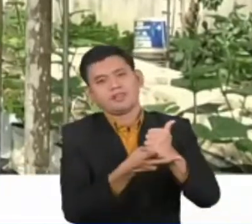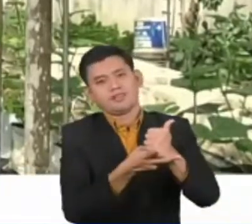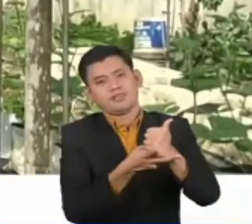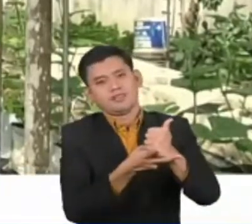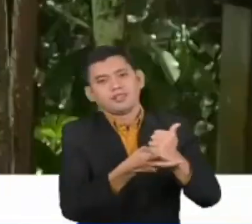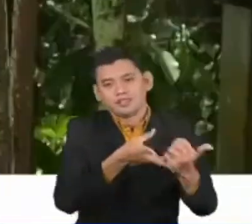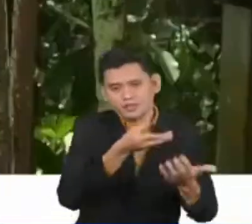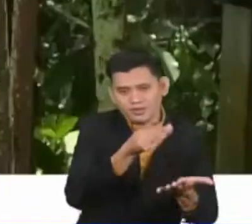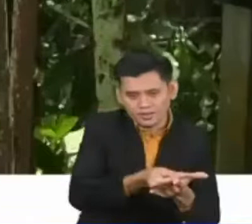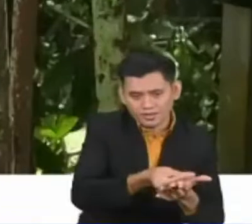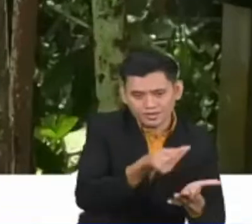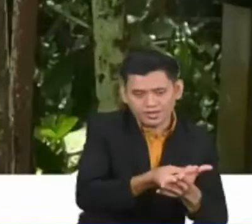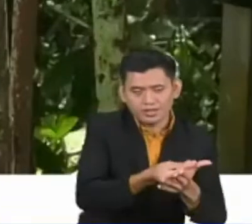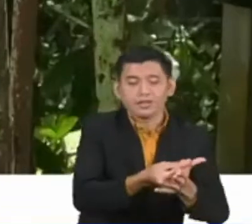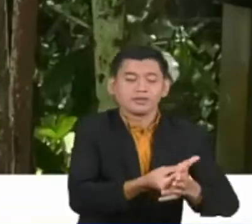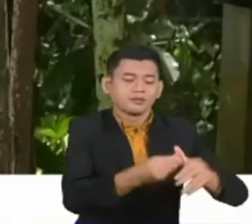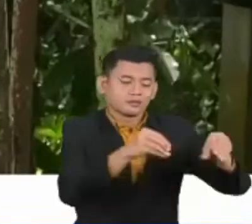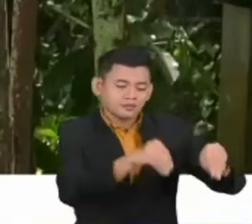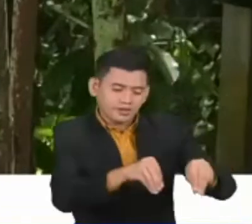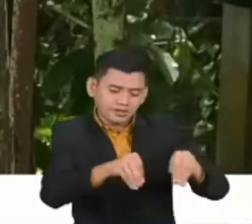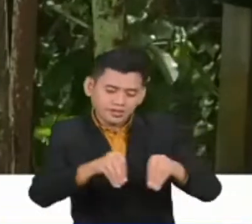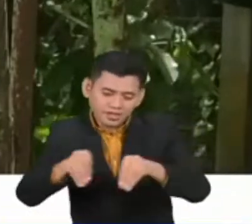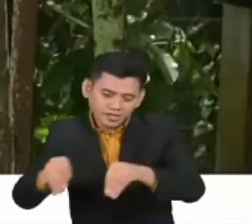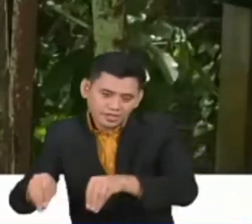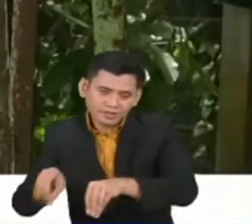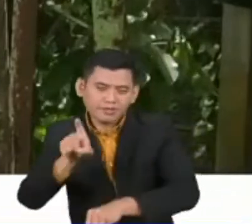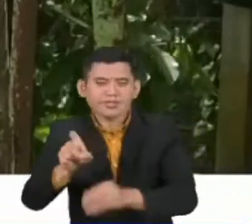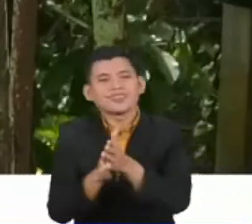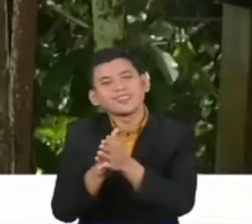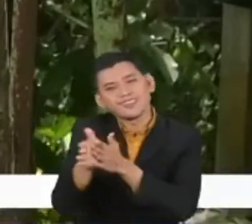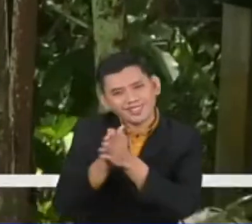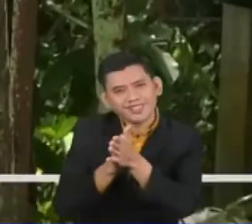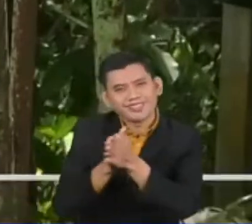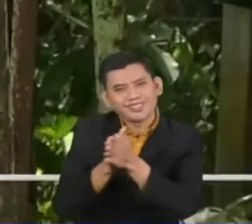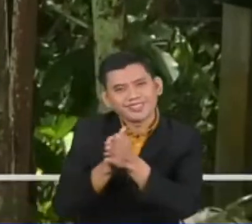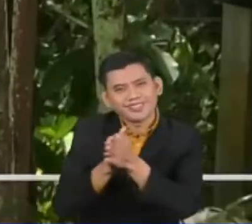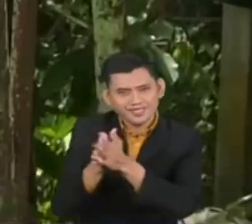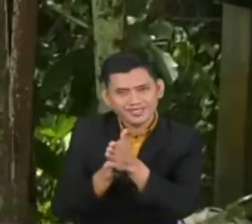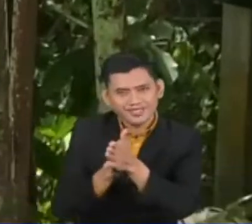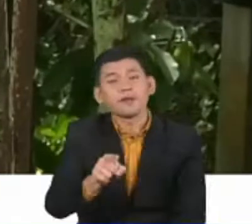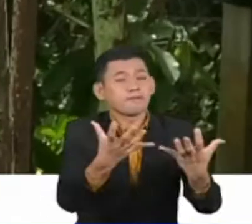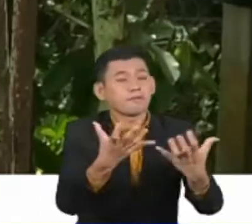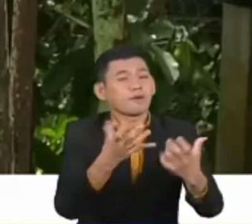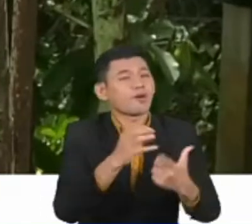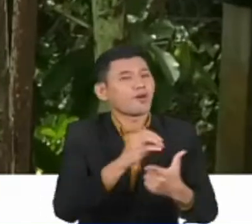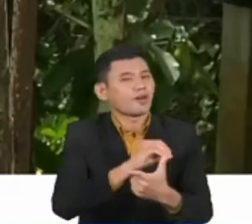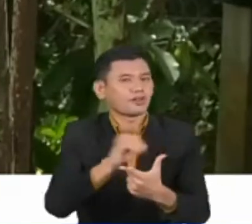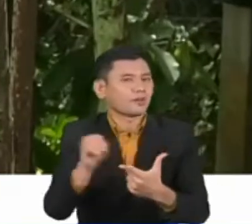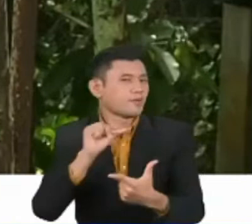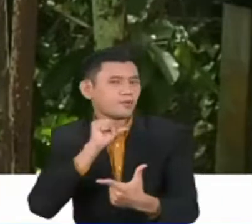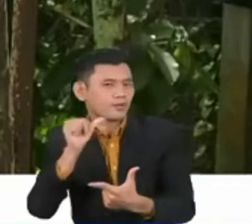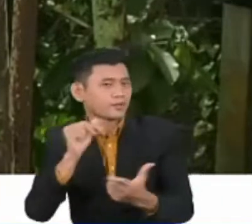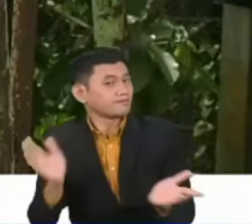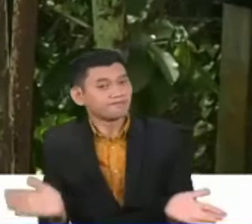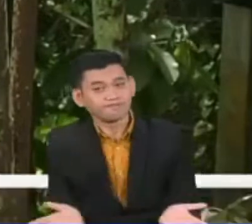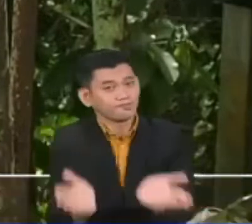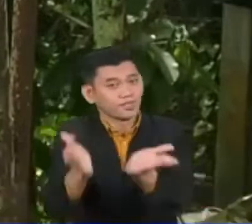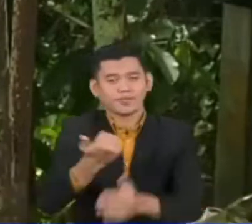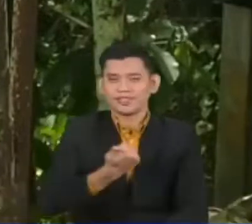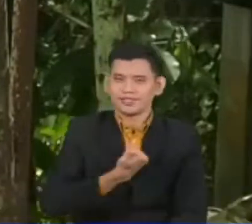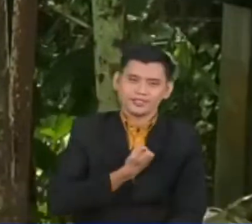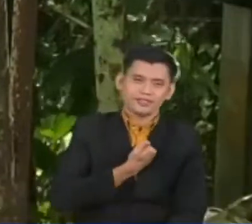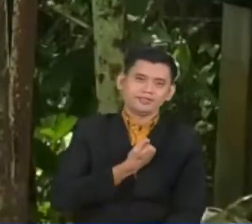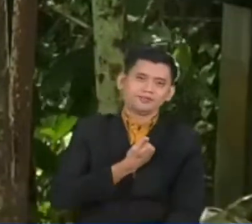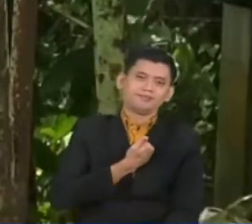pun organik. Menanam ni dia kena rajin je sebenarnya. Anak ataupun dog tu je.